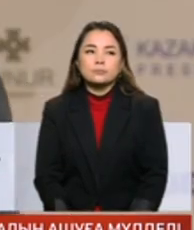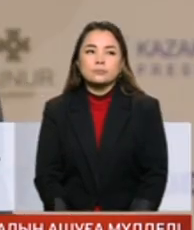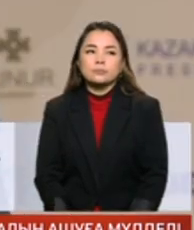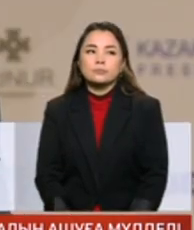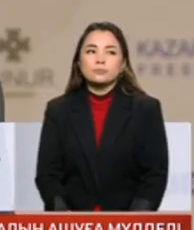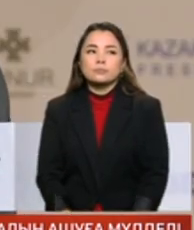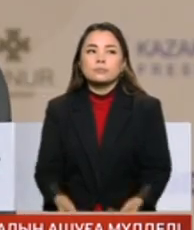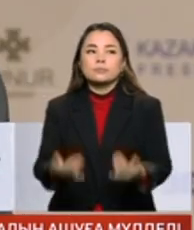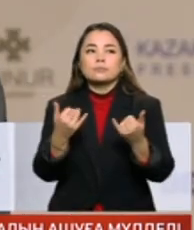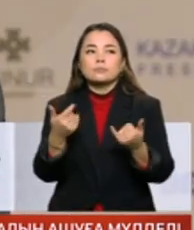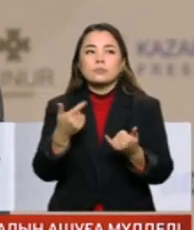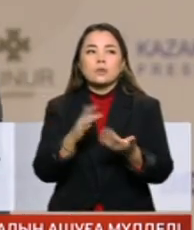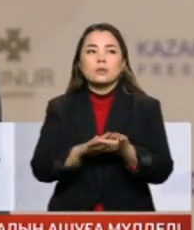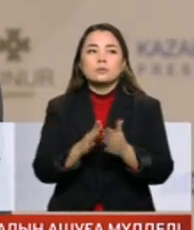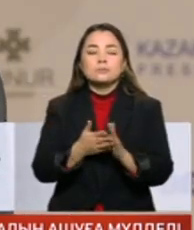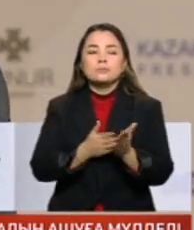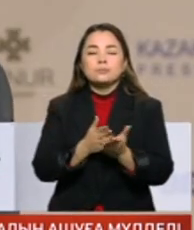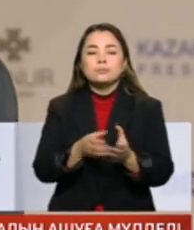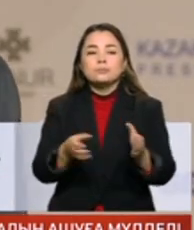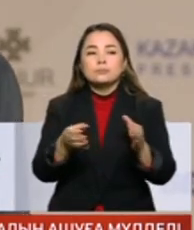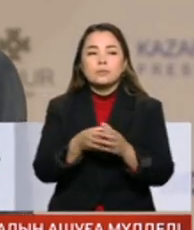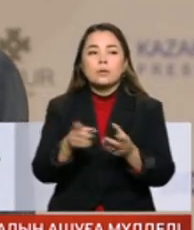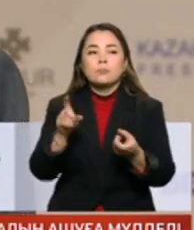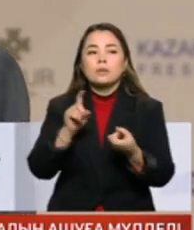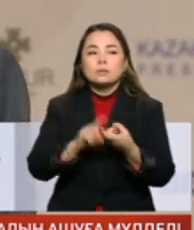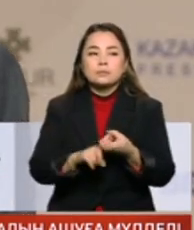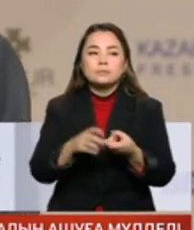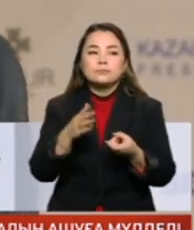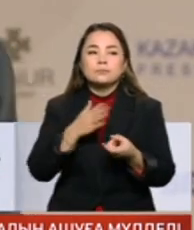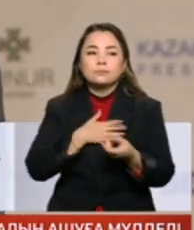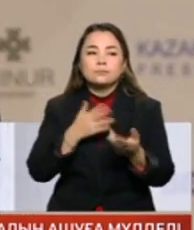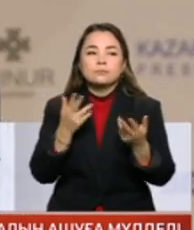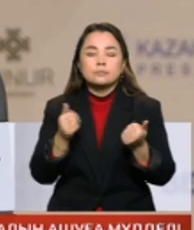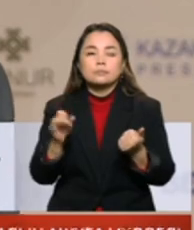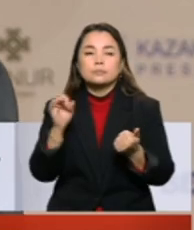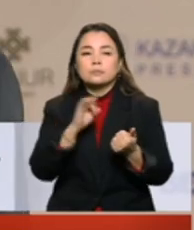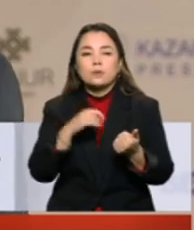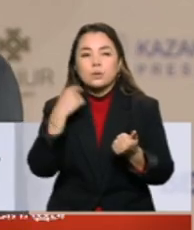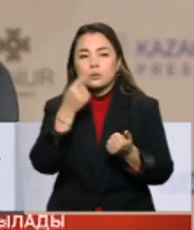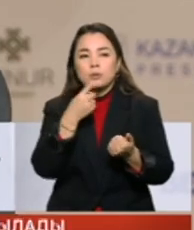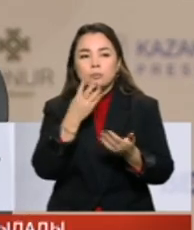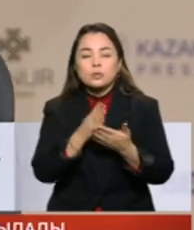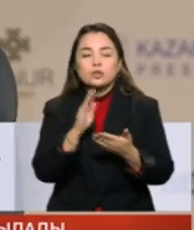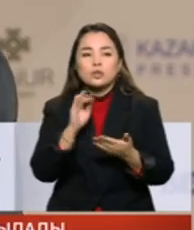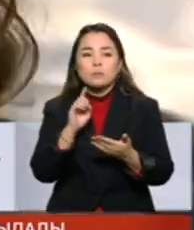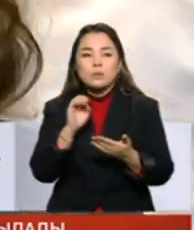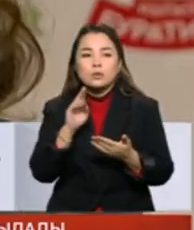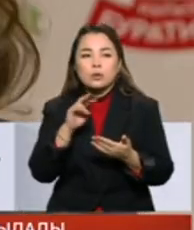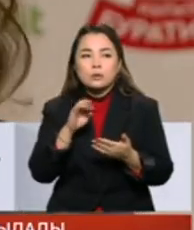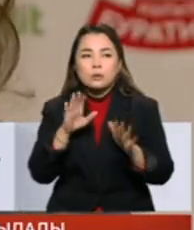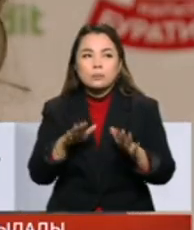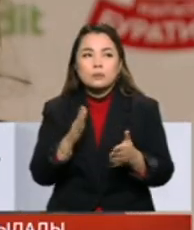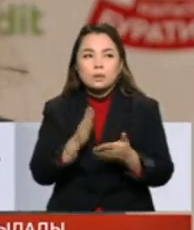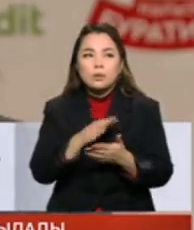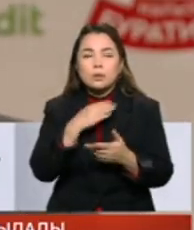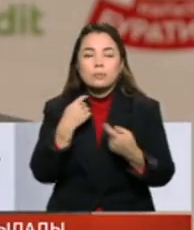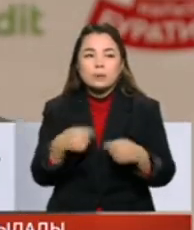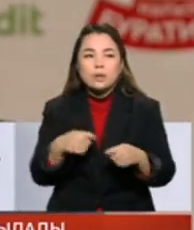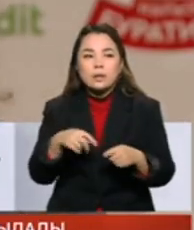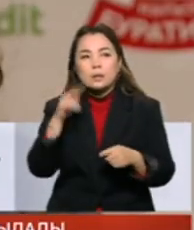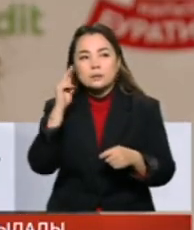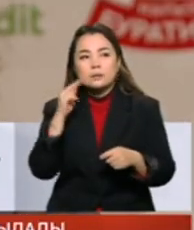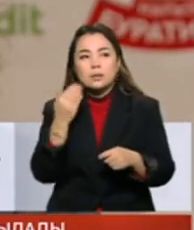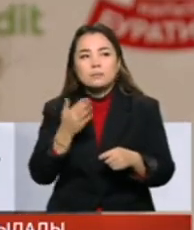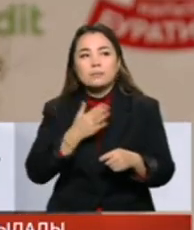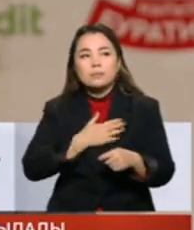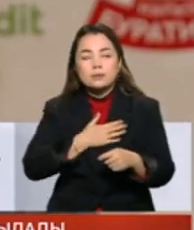Қазір геополитикалық жағдайларға байланысты, әрине, біз тарихи түрде жібек жолында жатырмыз. Бірақ көп товарлар Қытайдан,